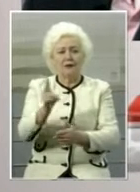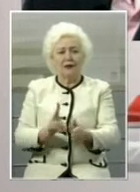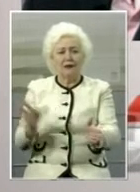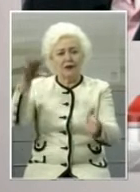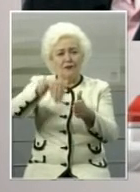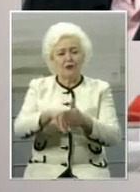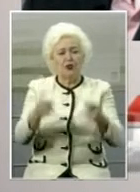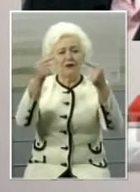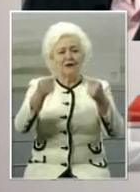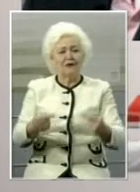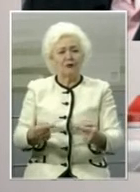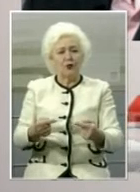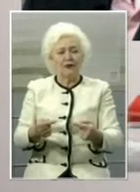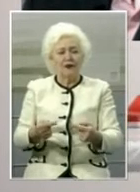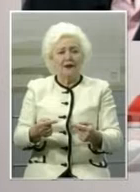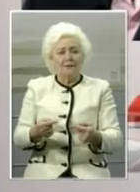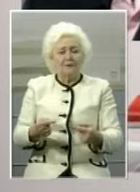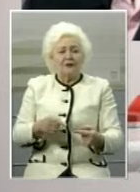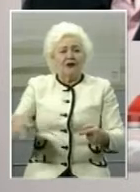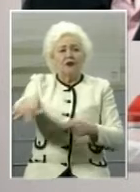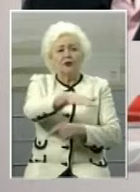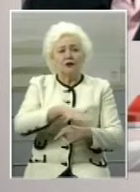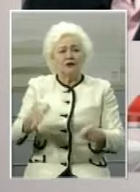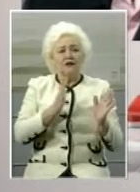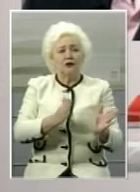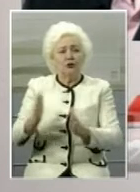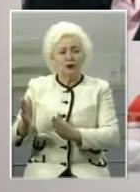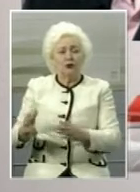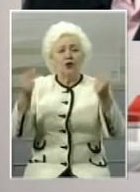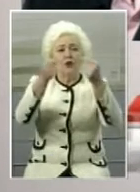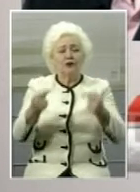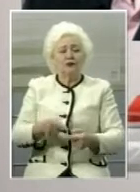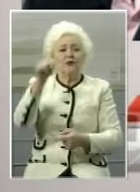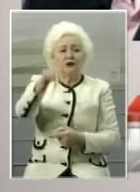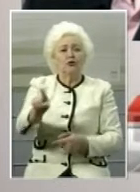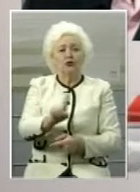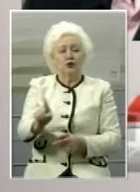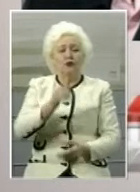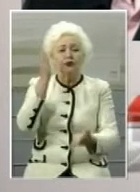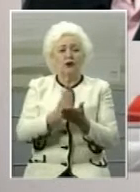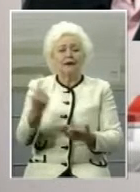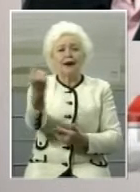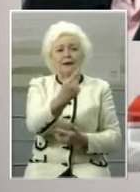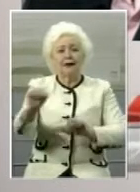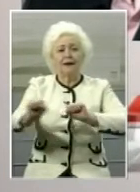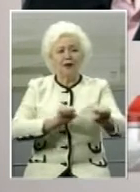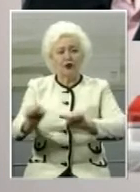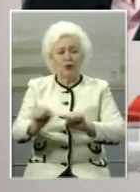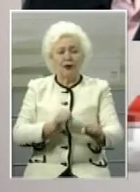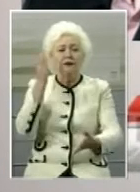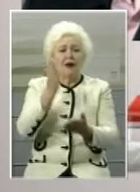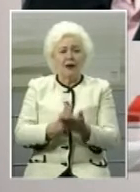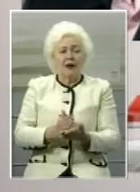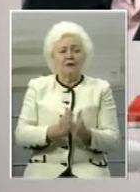входять відповідно в організаційну структуру, відповідно, тому що є єдине командування, є